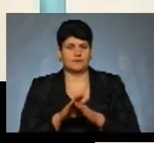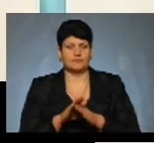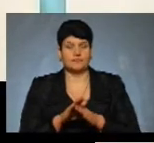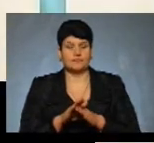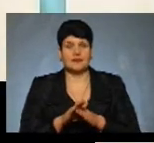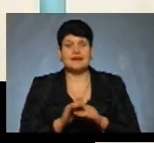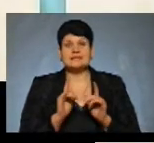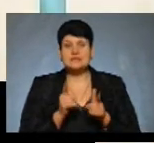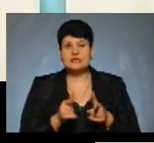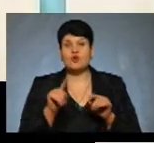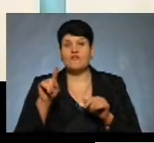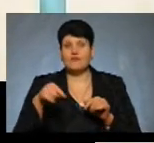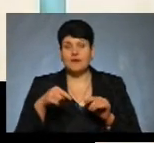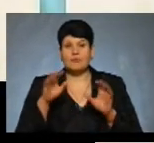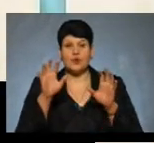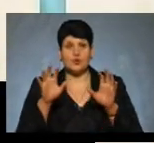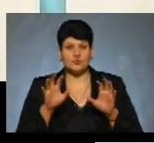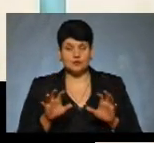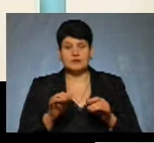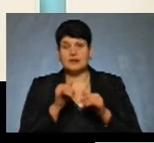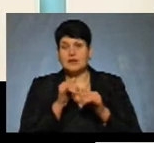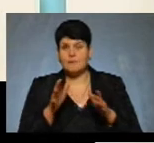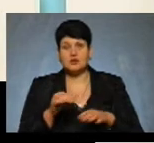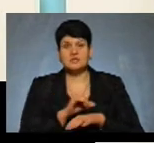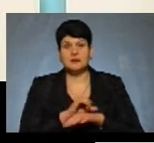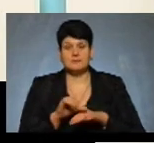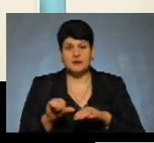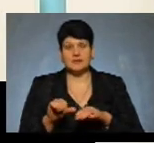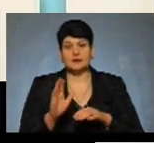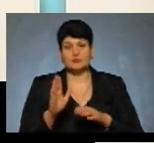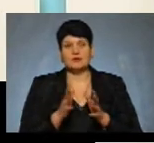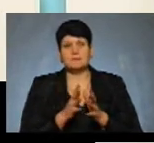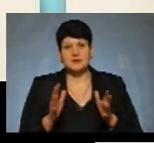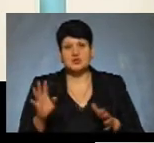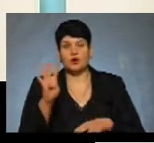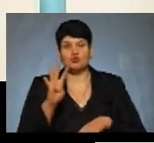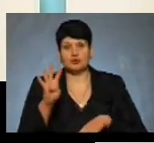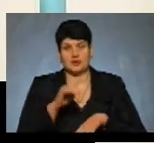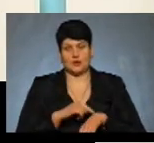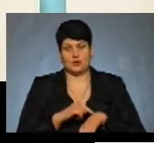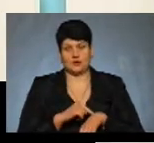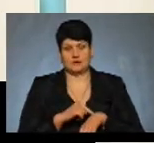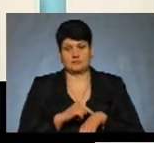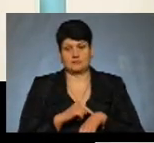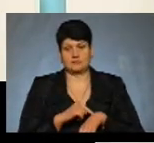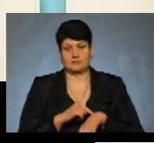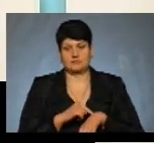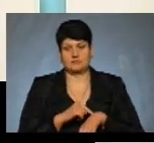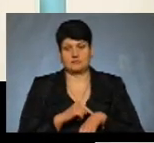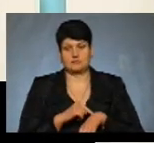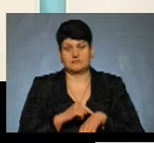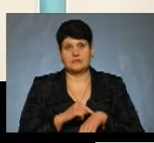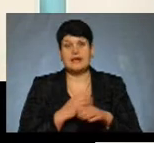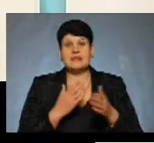вимог Митного кодексу, митне оформлення не може перевищувати 4 робочих годин. 4 години? Так, 4 робочі години.